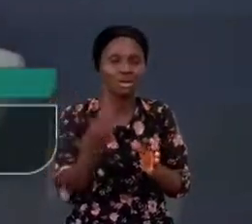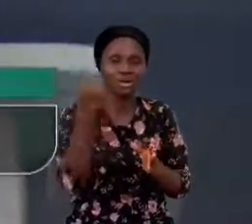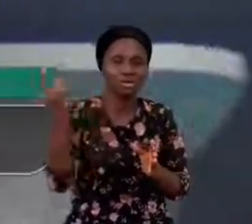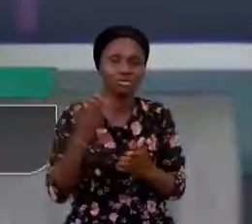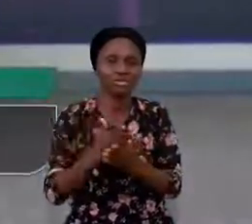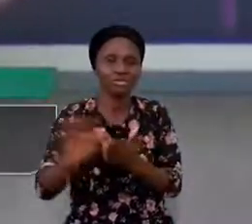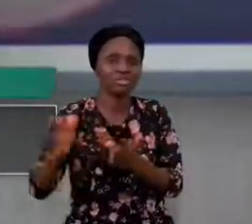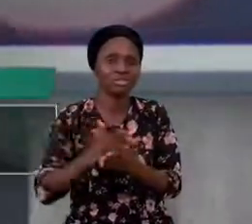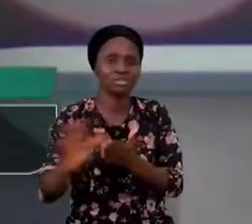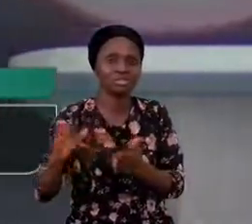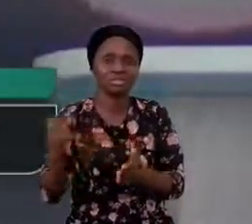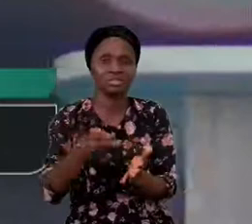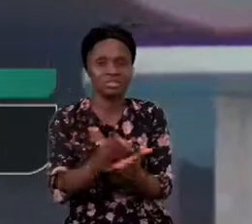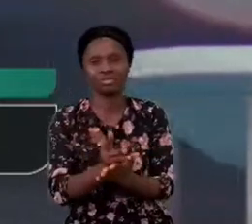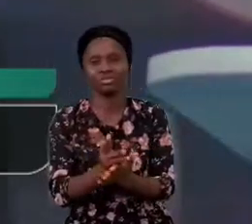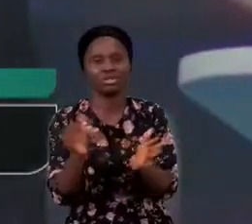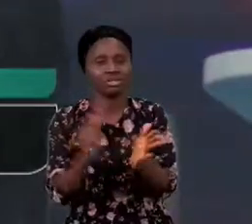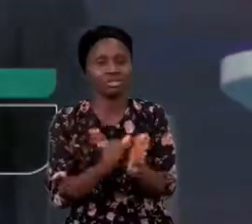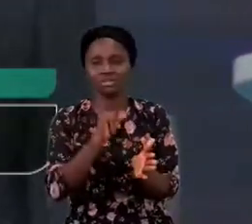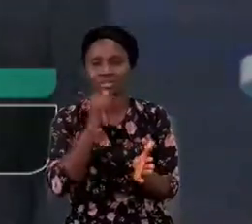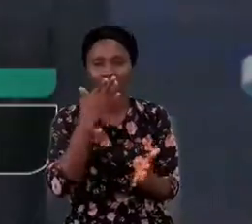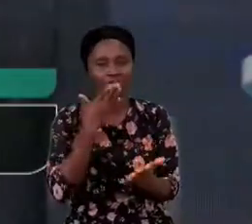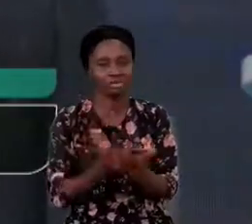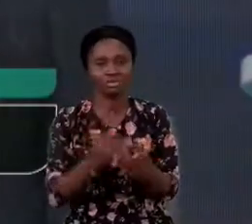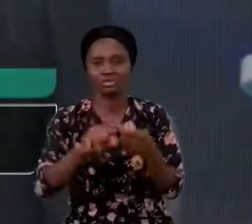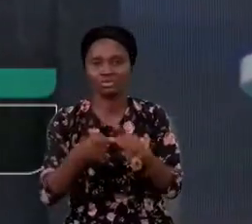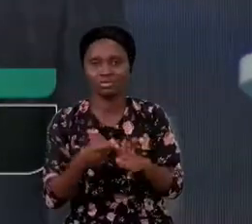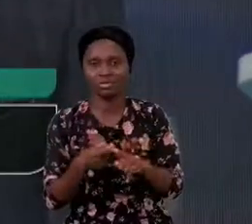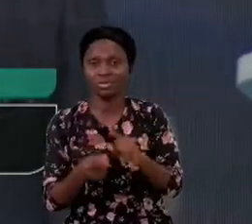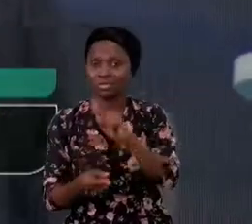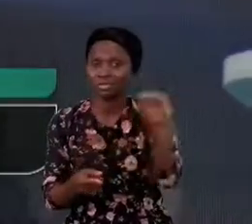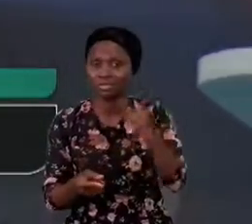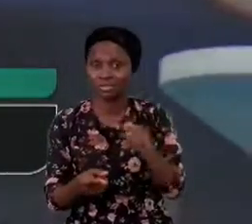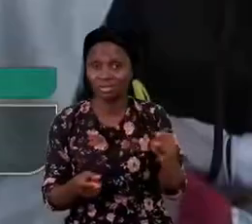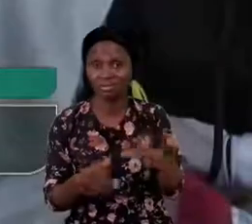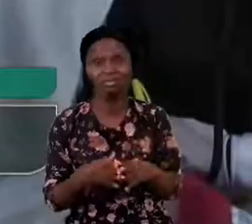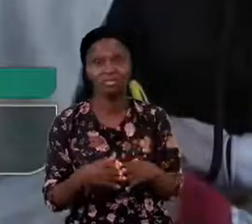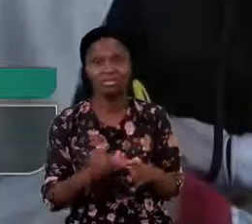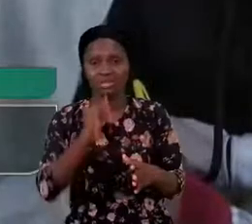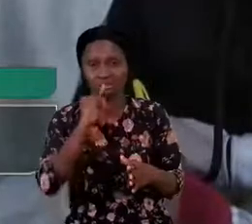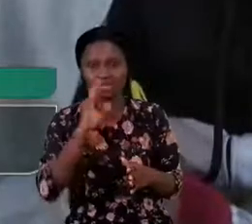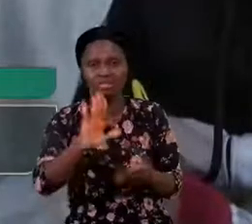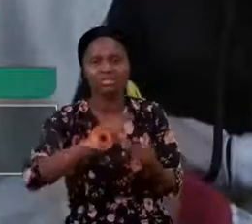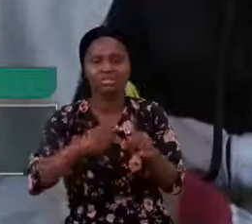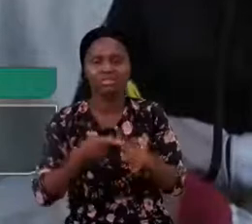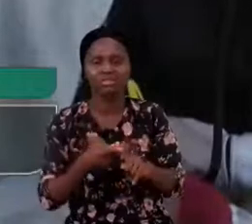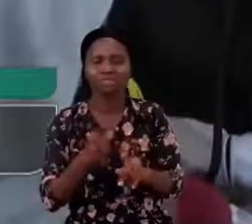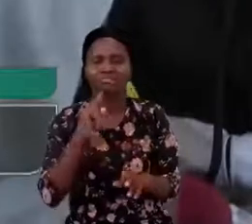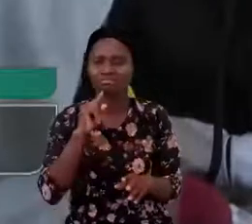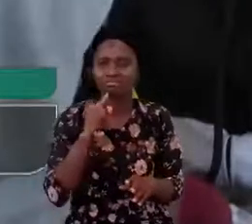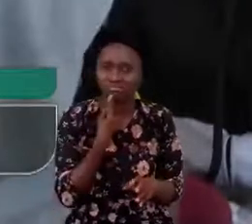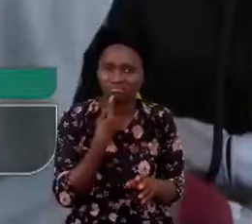zélé ou bien il n'a aucun zèle. Il est juste là, comme un fagot de